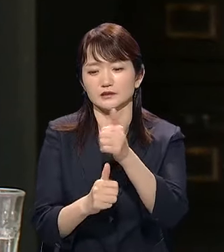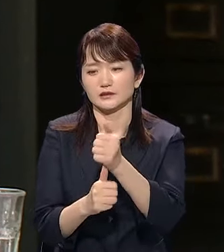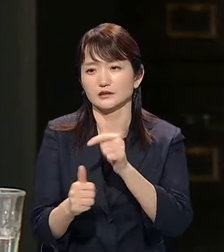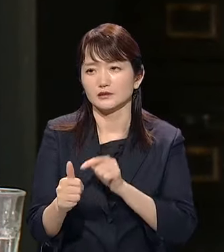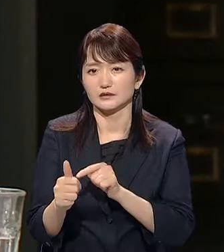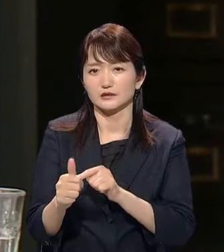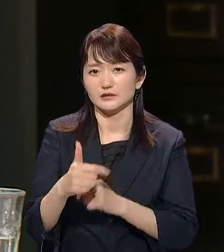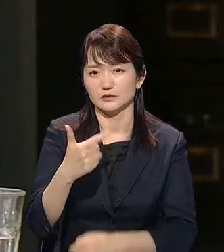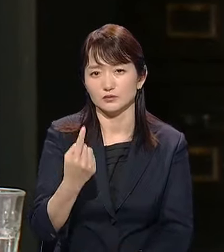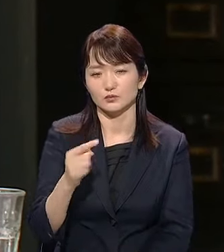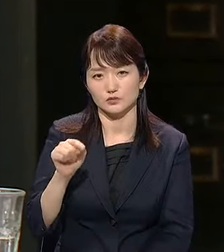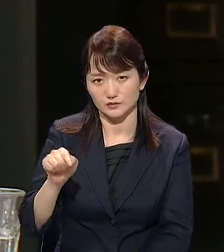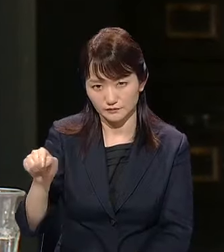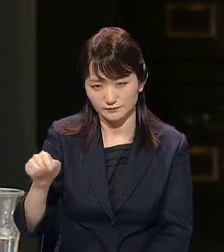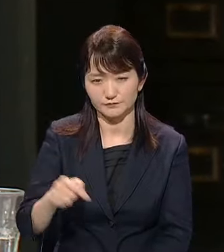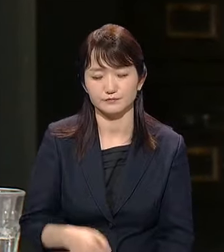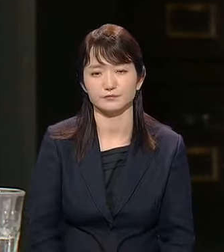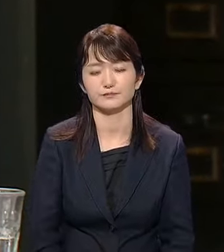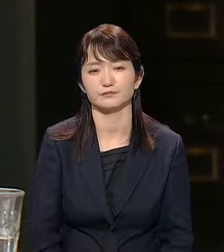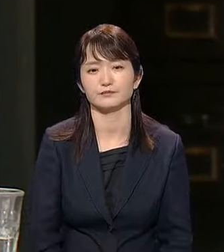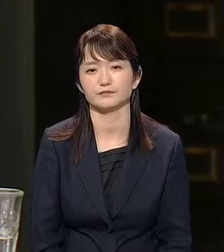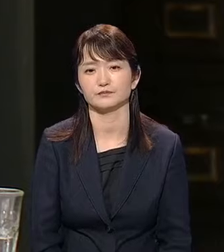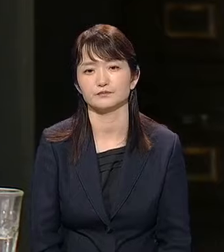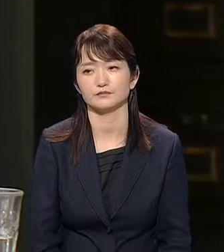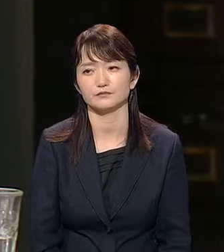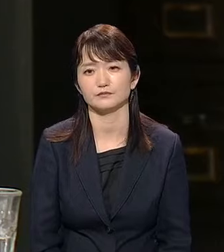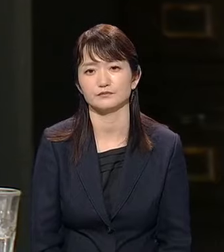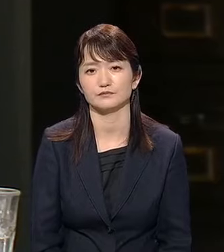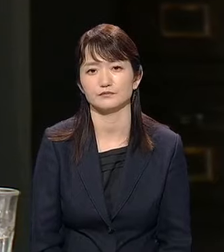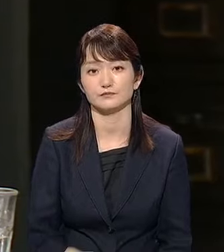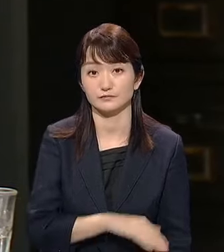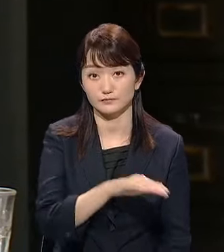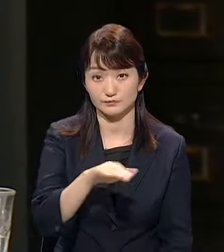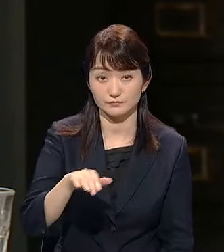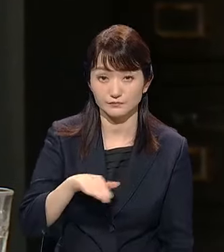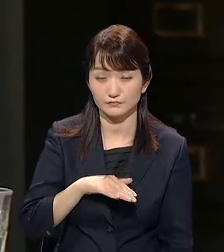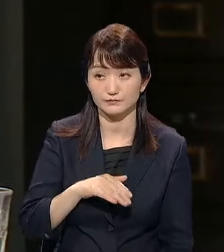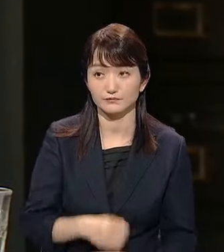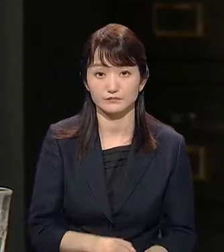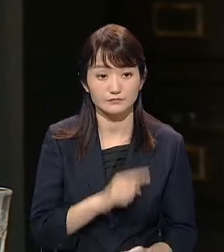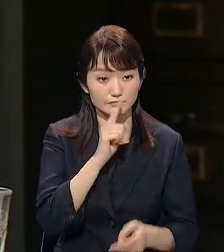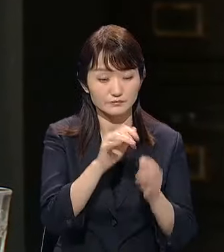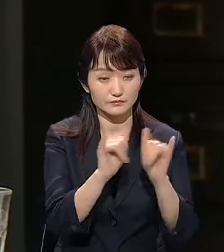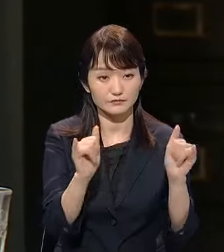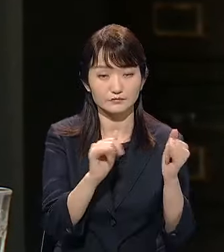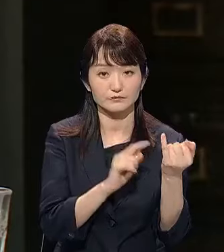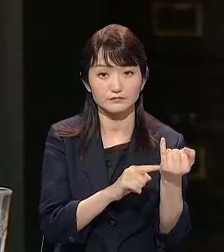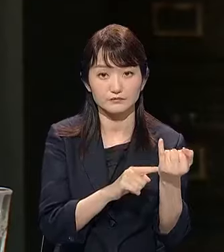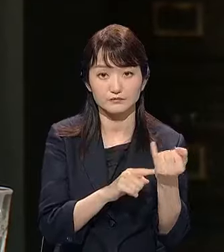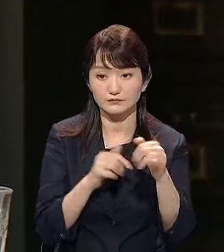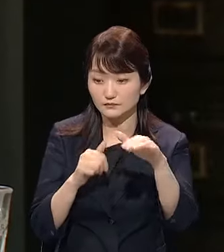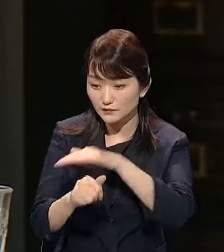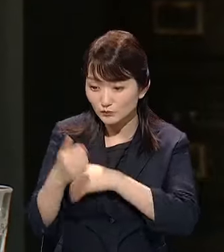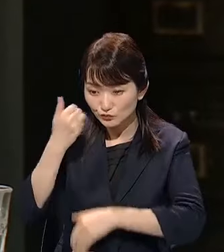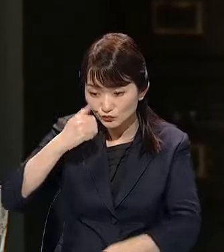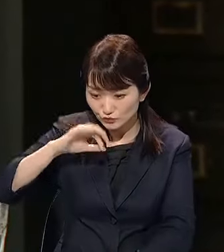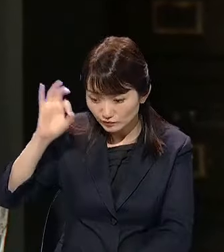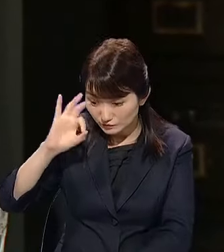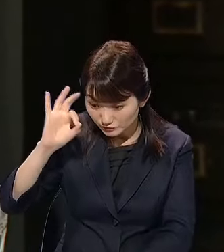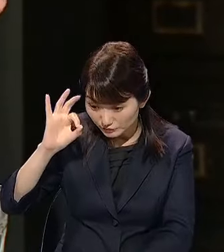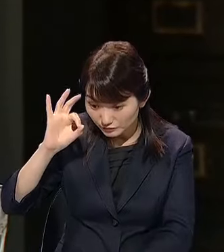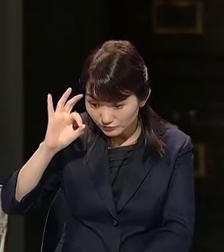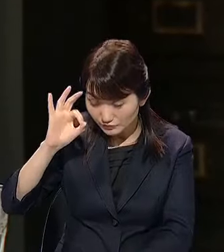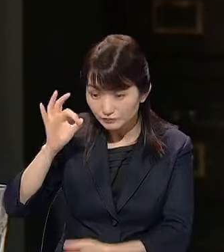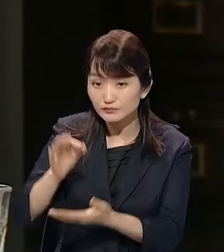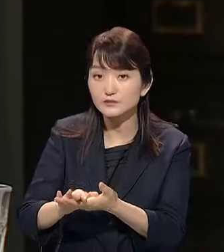자처했던 사람이 노땡땡이잖아요. 자, 그런데 저희가 제보자가 쇼핑몰 대표를 찾아 나섰어요. 찾았어.